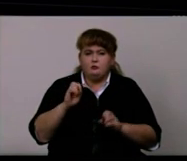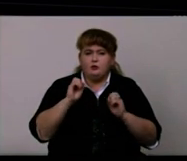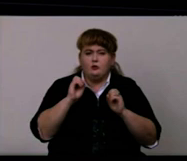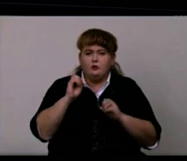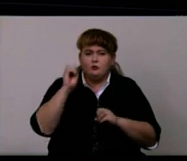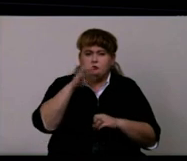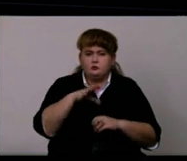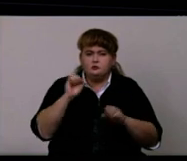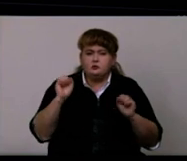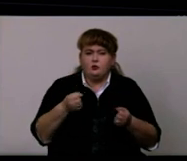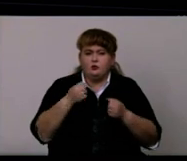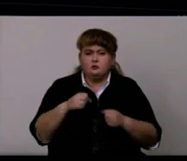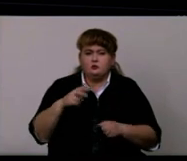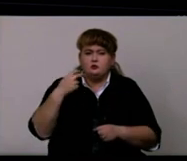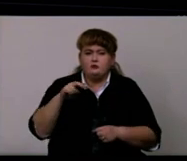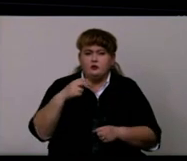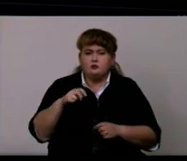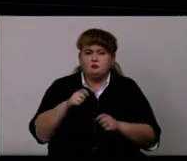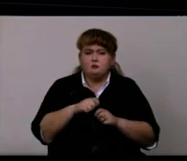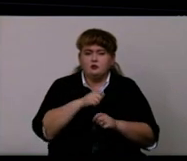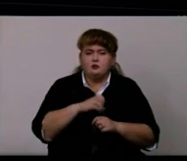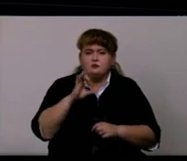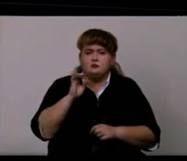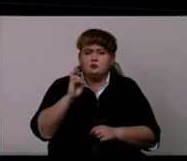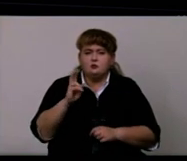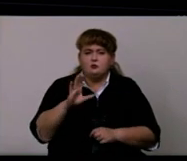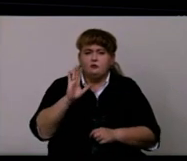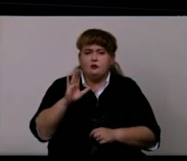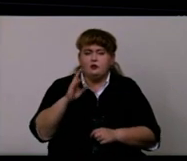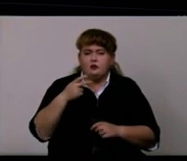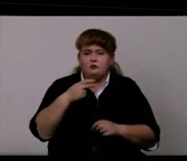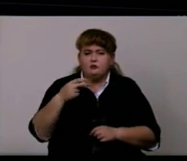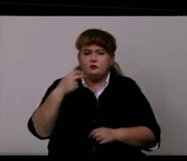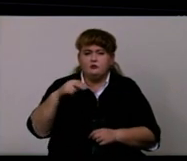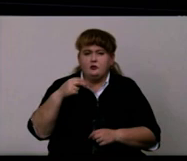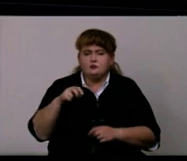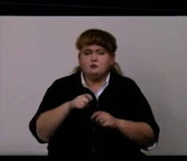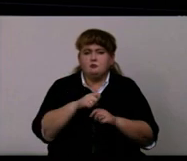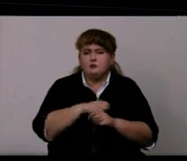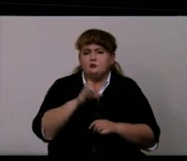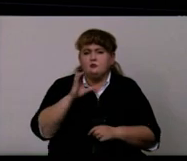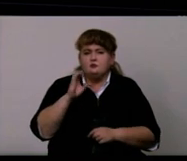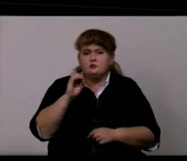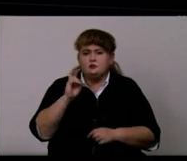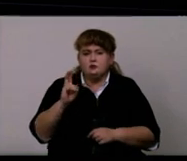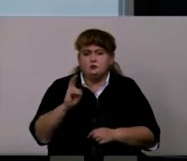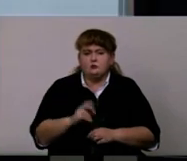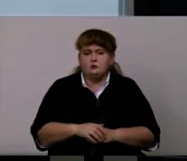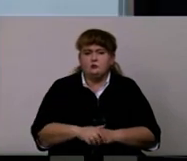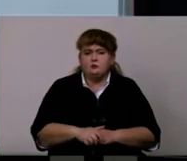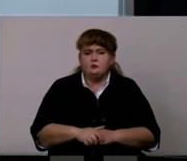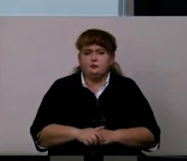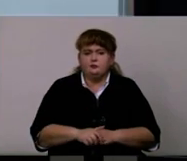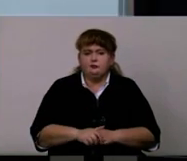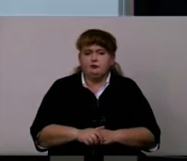брошен со скоростью 20 метров в секунду. V равно 20 метров в секунду.